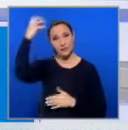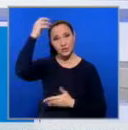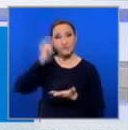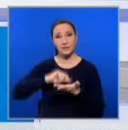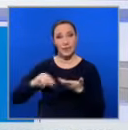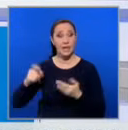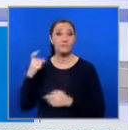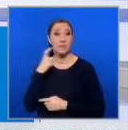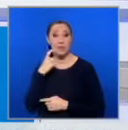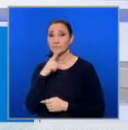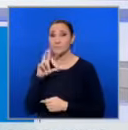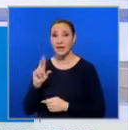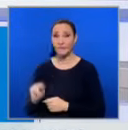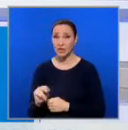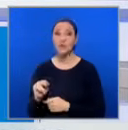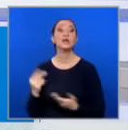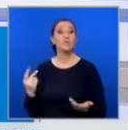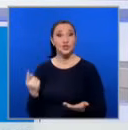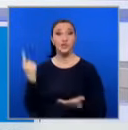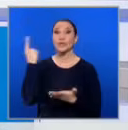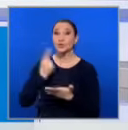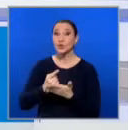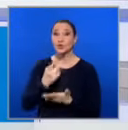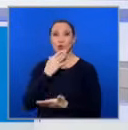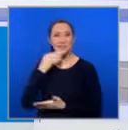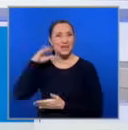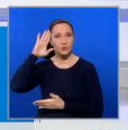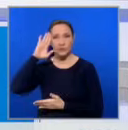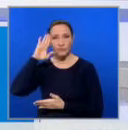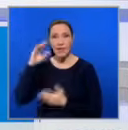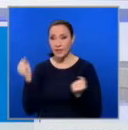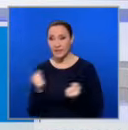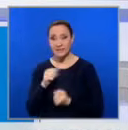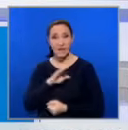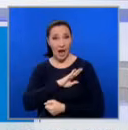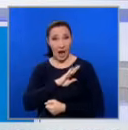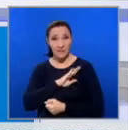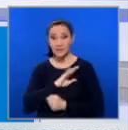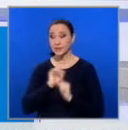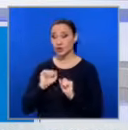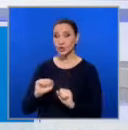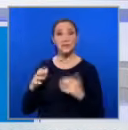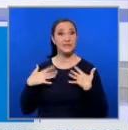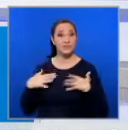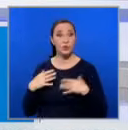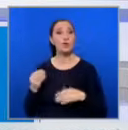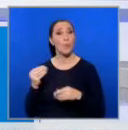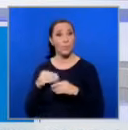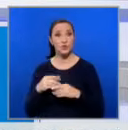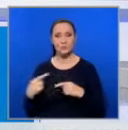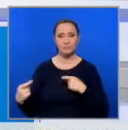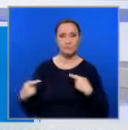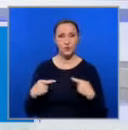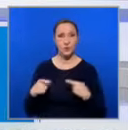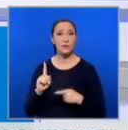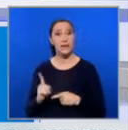секретар Антони Блинкен заяви, че задължително израелските военни действия в Газа да защитят цивилните и добави, че сраженията трябва